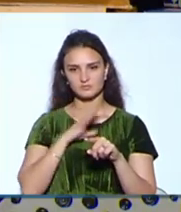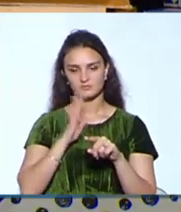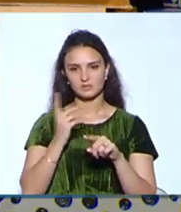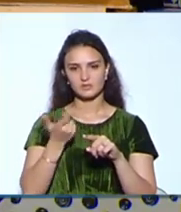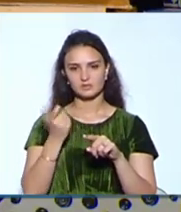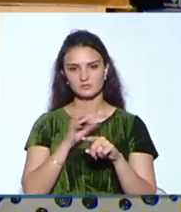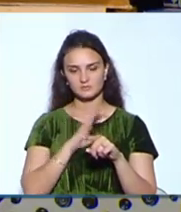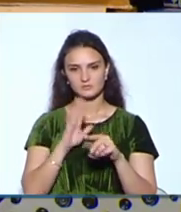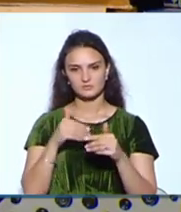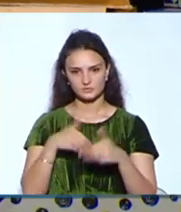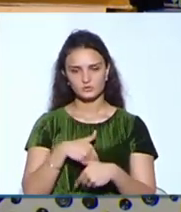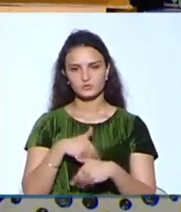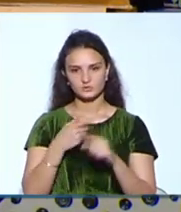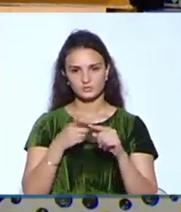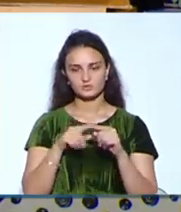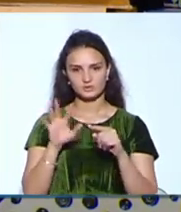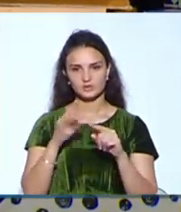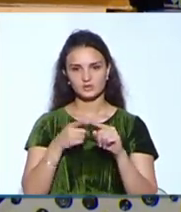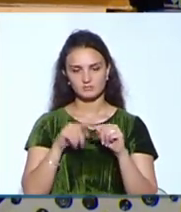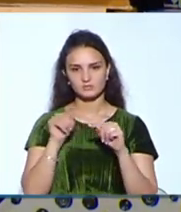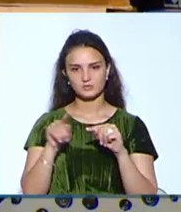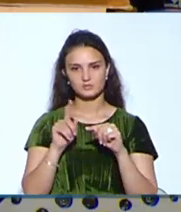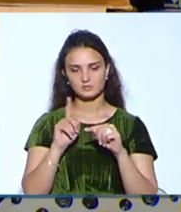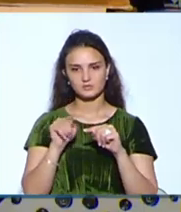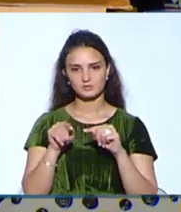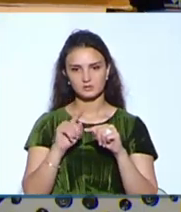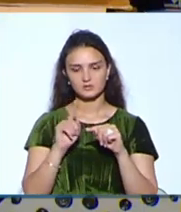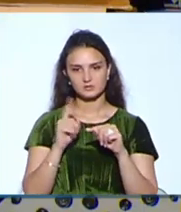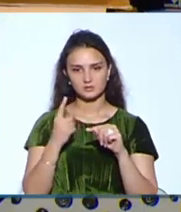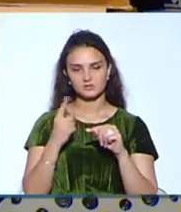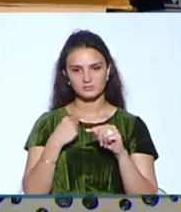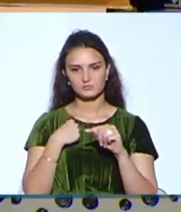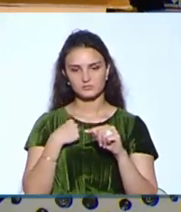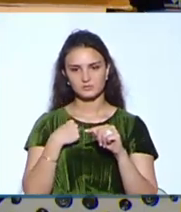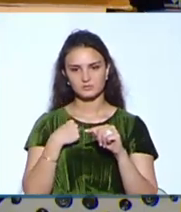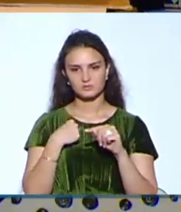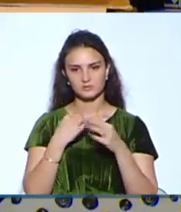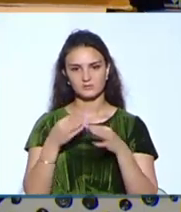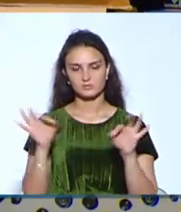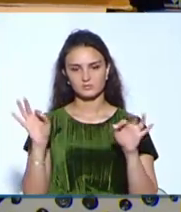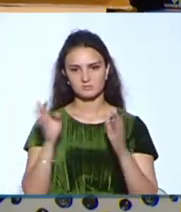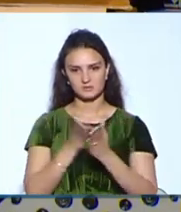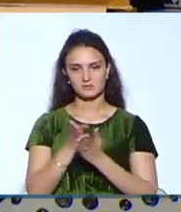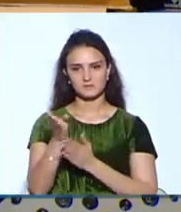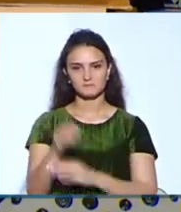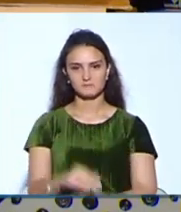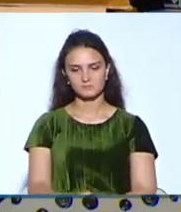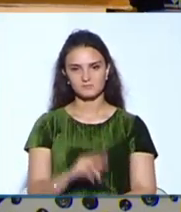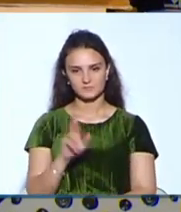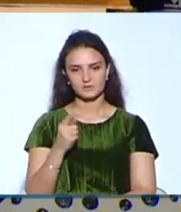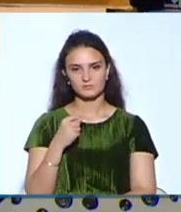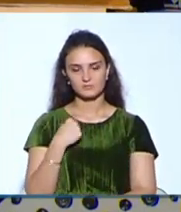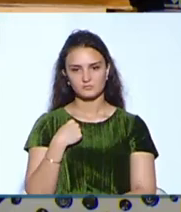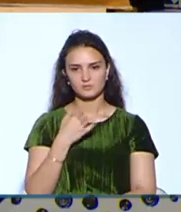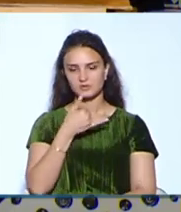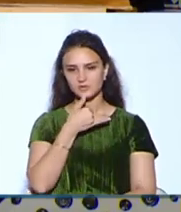გაზი არ გვქონდა და გშიოდა და არა იმ თვალსაზრისით, რატომაც ჩვენ მივილტვით თავისუფლებისკენ და რატომაც ჩვენ